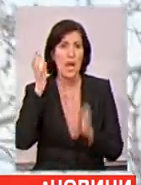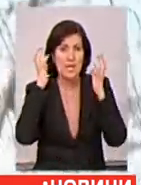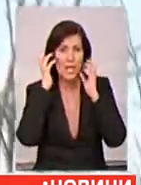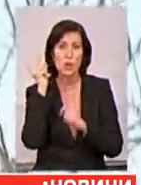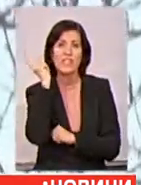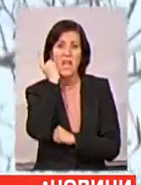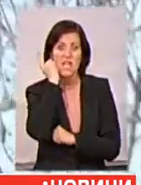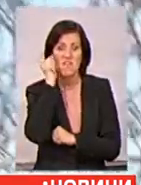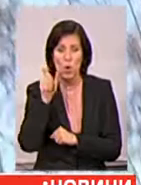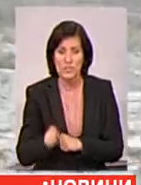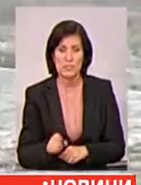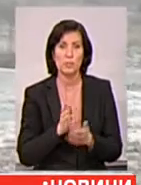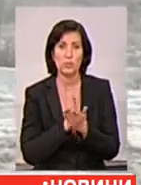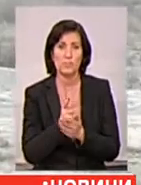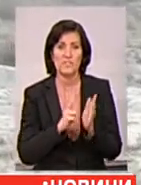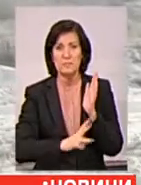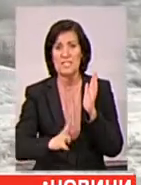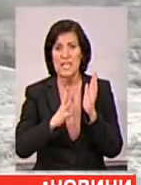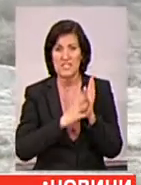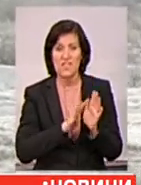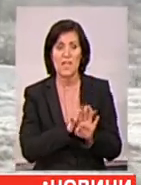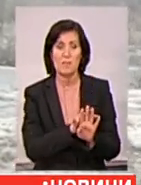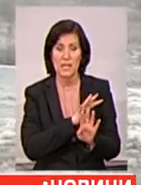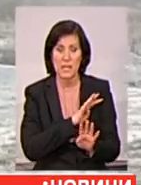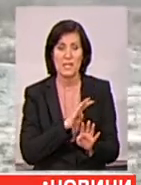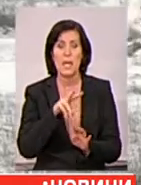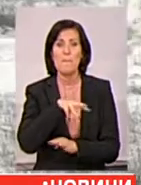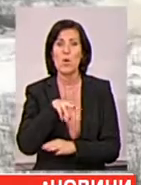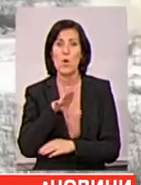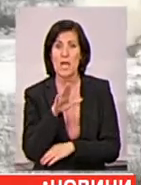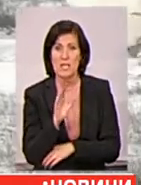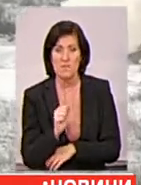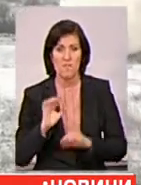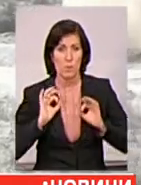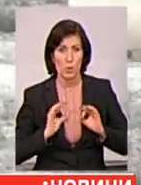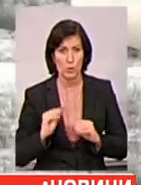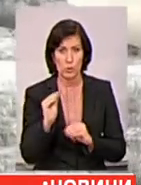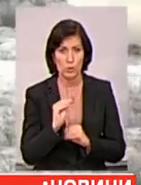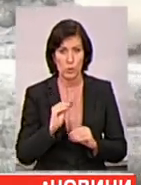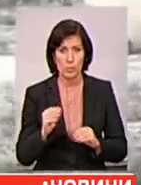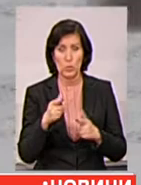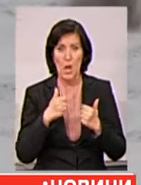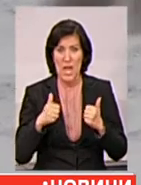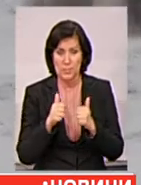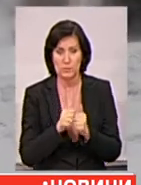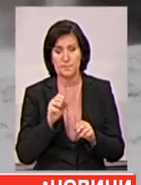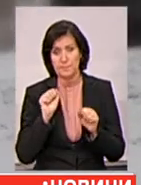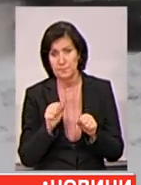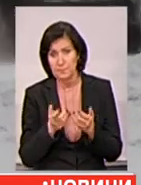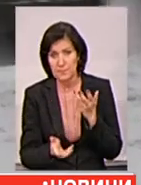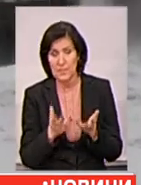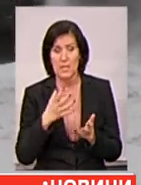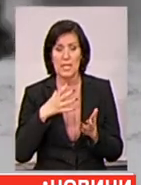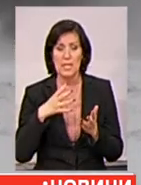радіотелефоністом, служив у 79-й окремій десантно-штурмовій бригаді Миколаєва. У прокуратурі Житомирського гарнізону припускають, ймовірно, боєць